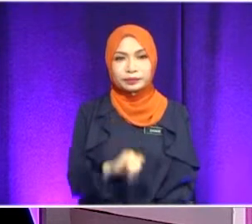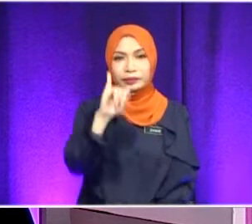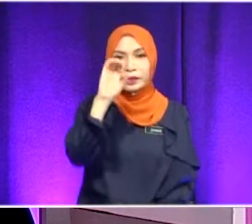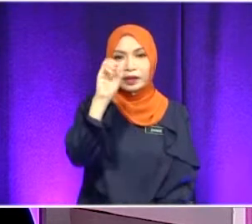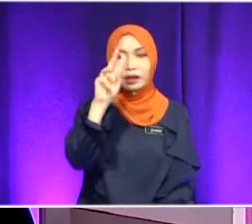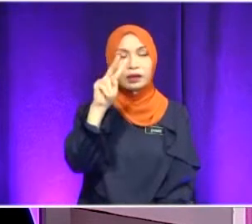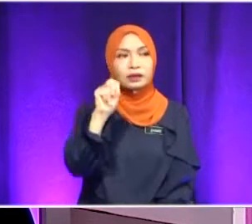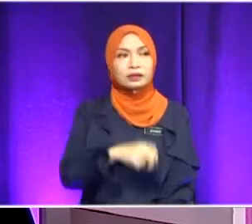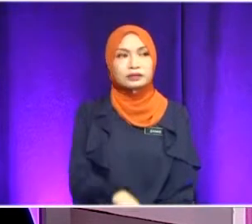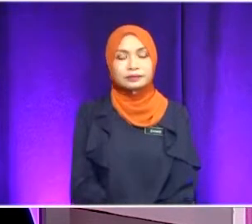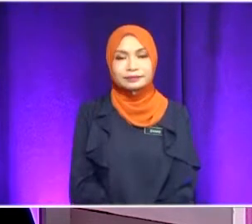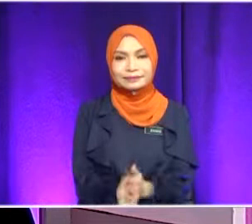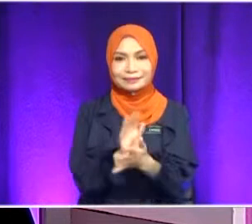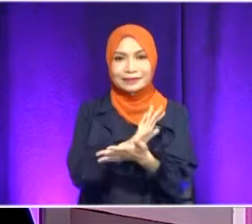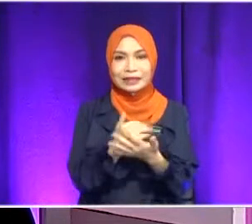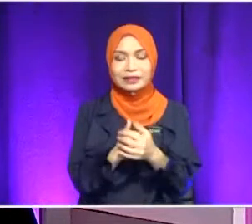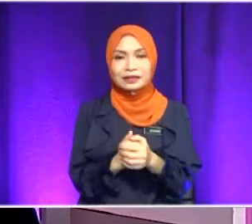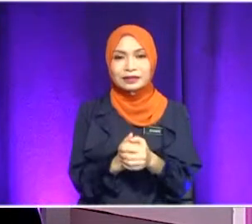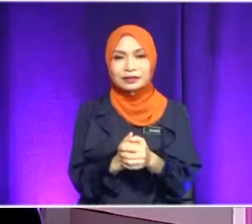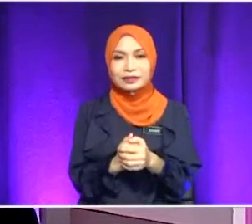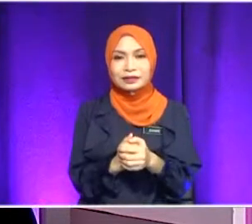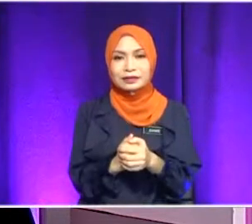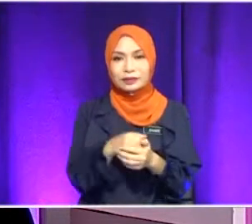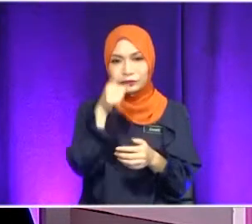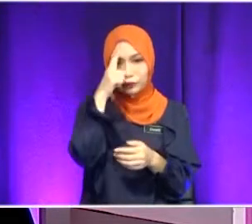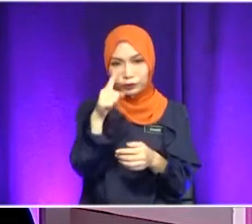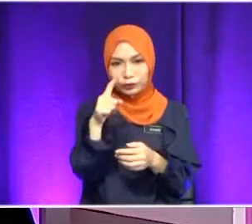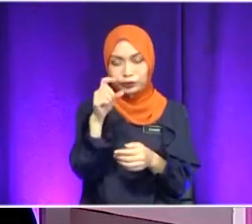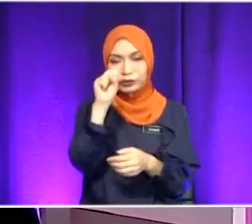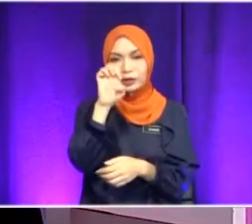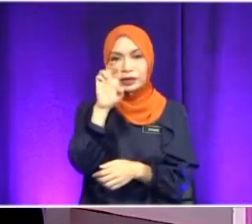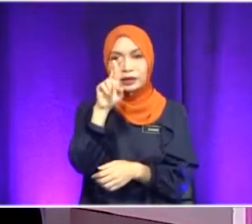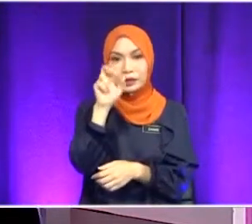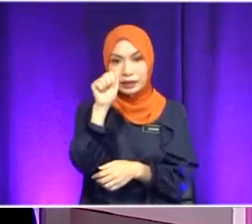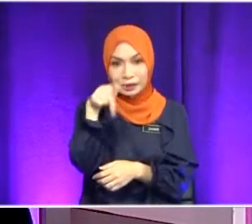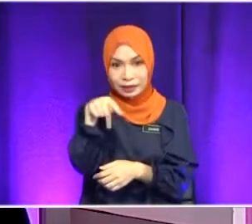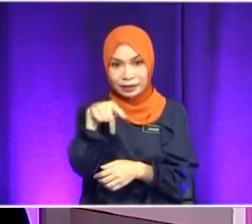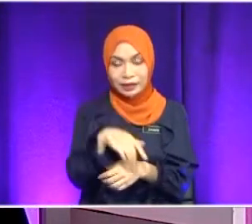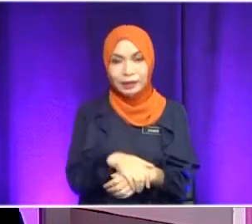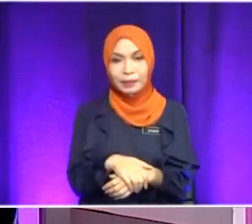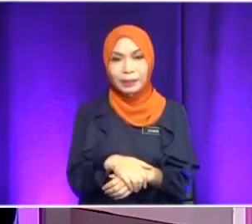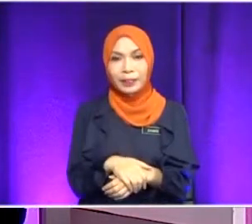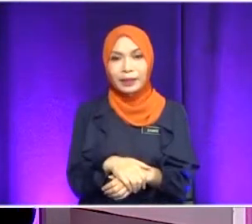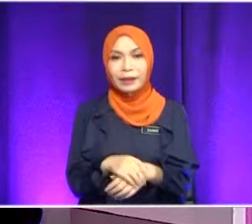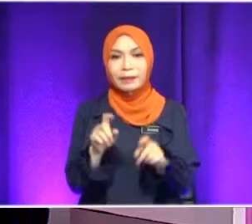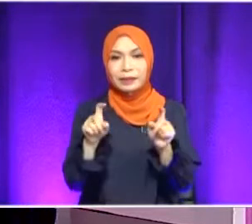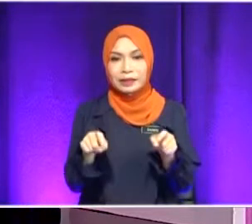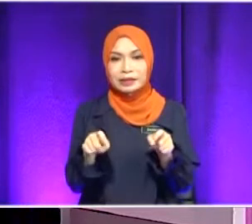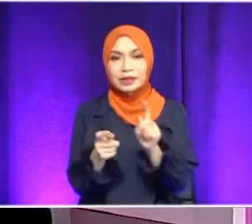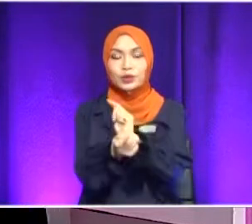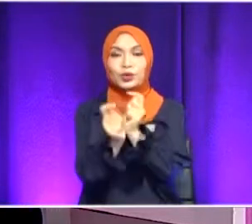diperlukan Najla maksudnya tapi di pdat serat terus nitrogen tidak boleh perlu ditukarkan kepada kepada ini